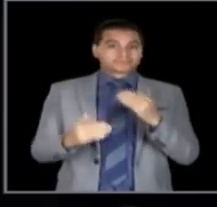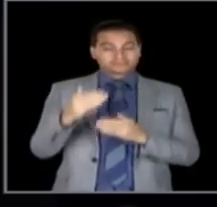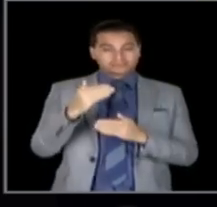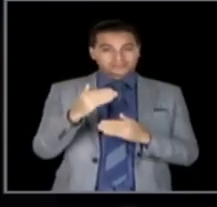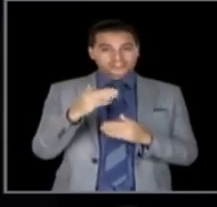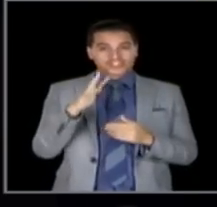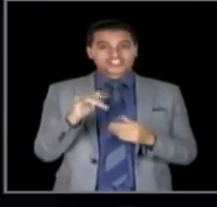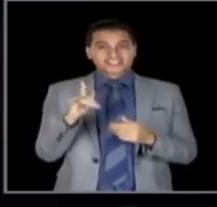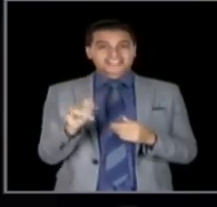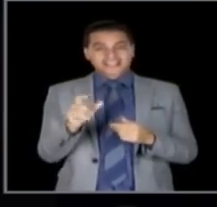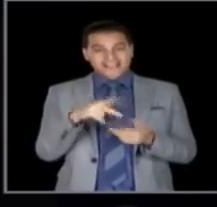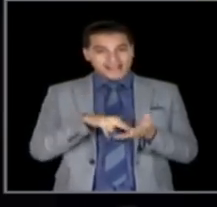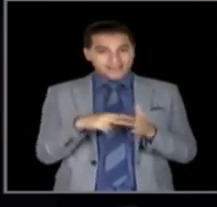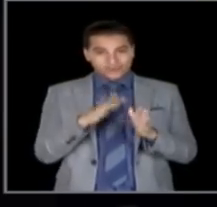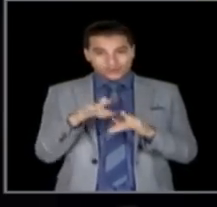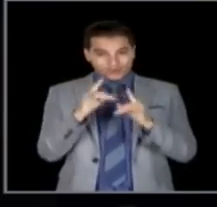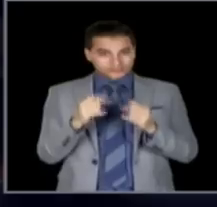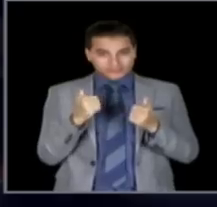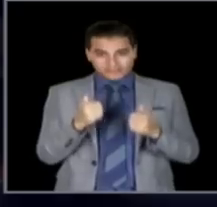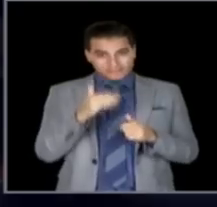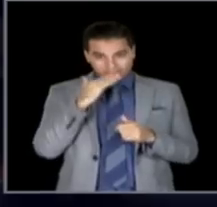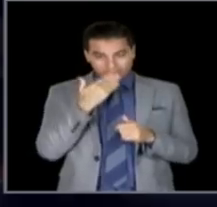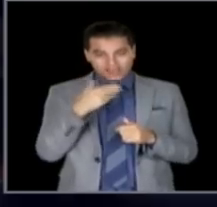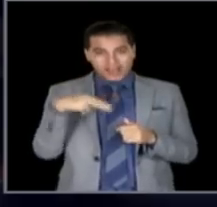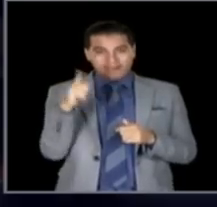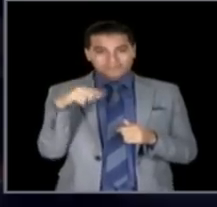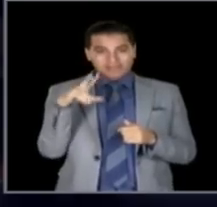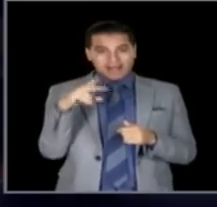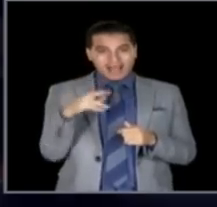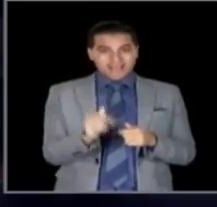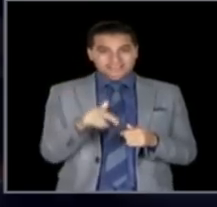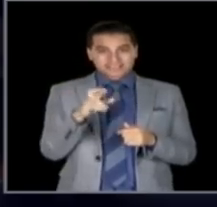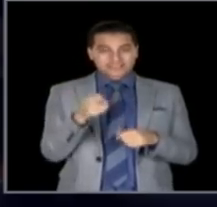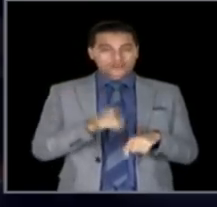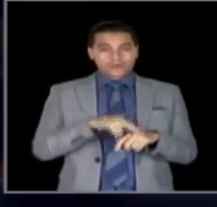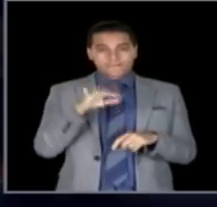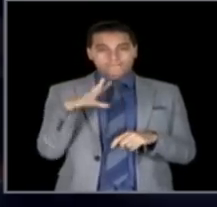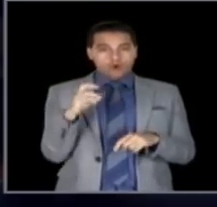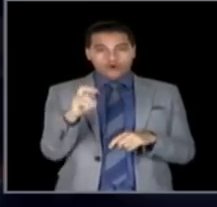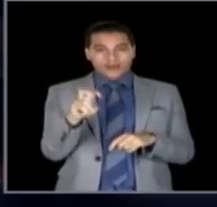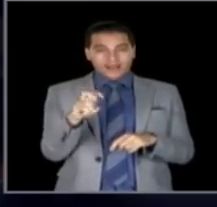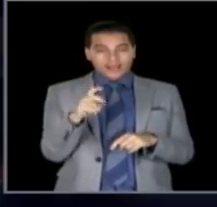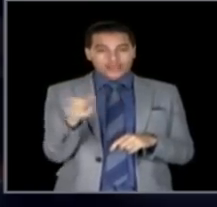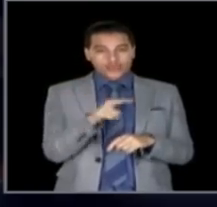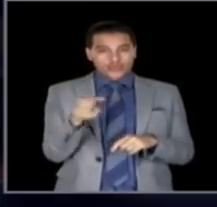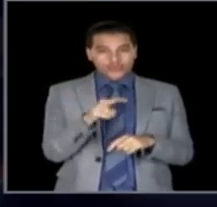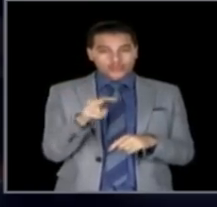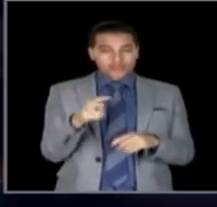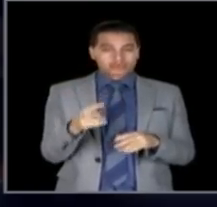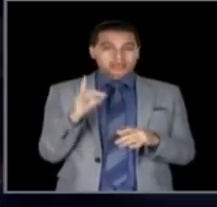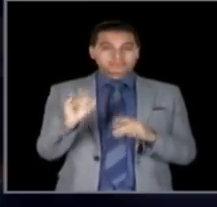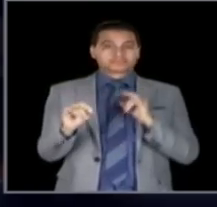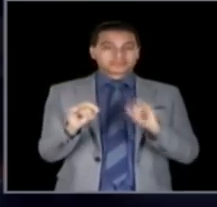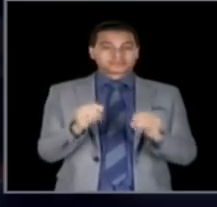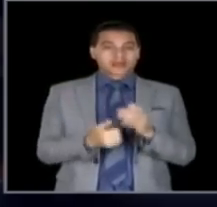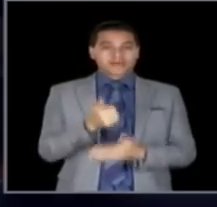العالمين. ازيك يا شيرين؟ الحمد لله. كله كويس؟ الحمد لله. عبد العزيز صبري ومهجة، أنتوا الاثنين حصلتوا على 50 نقطة كل واحد فيكم